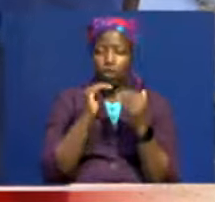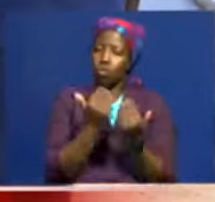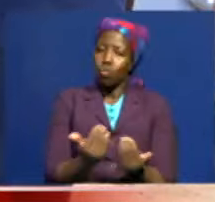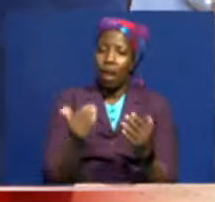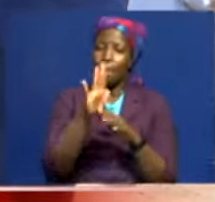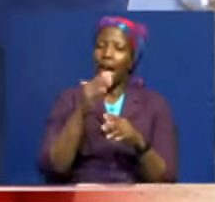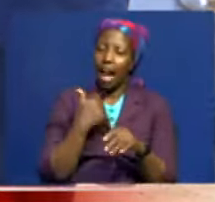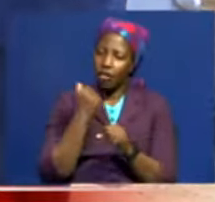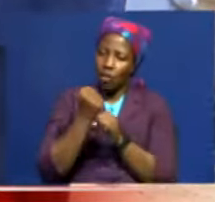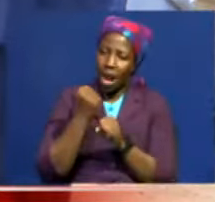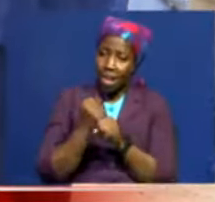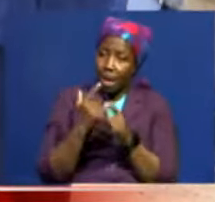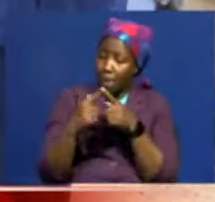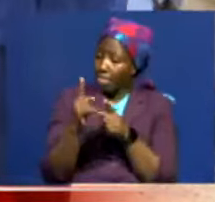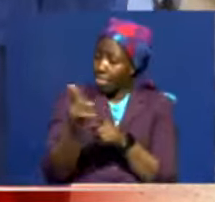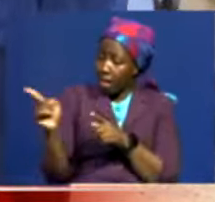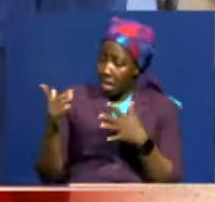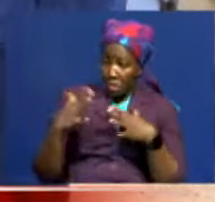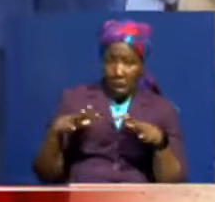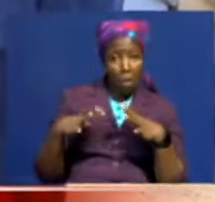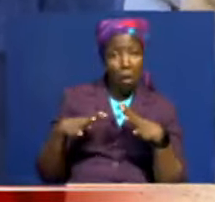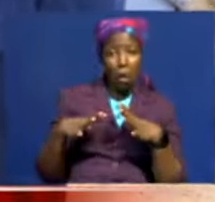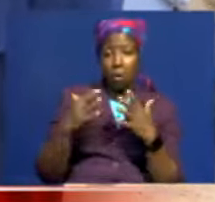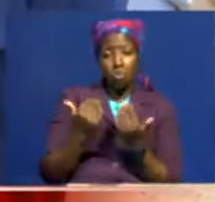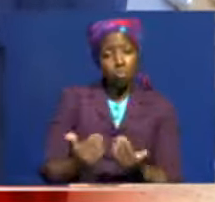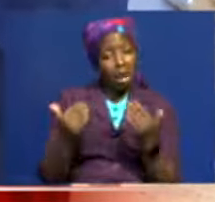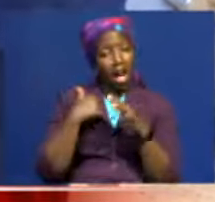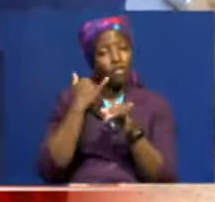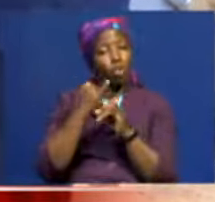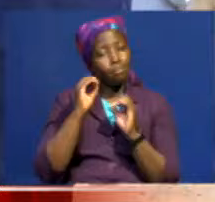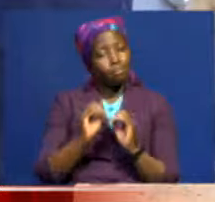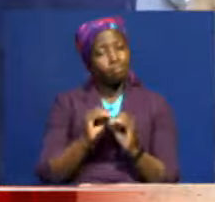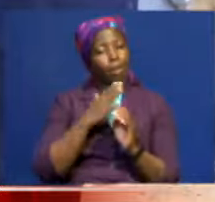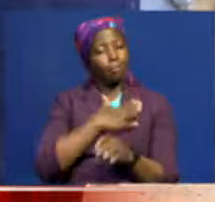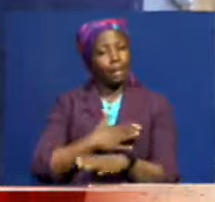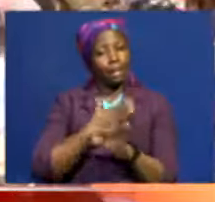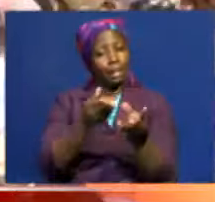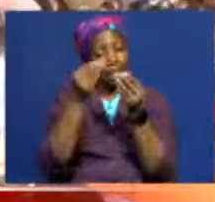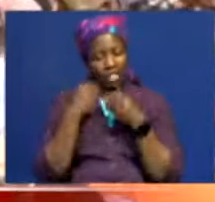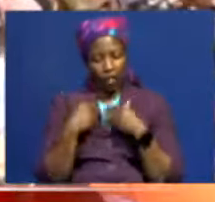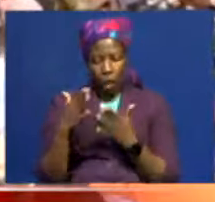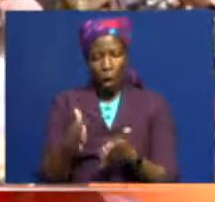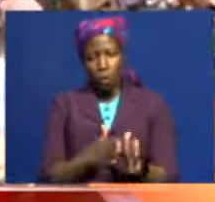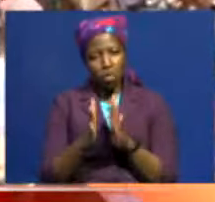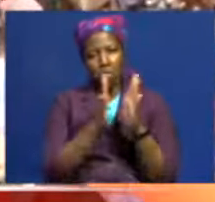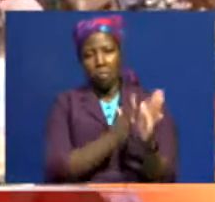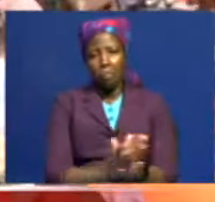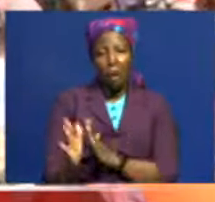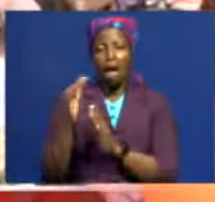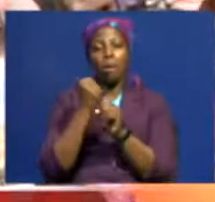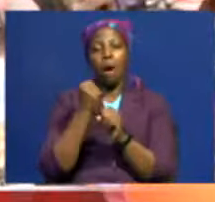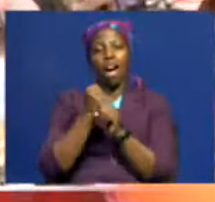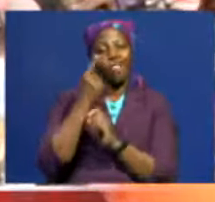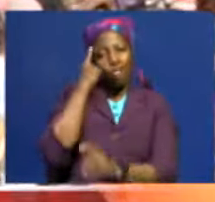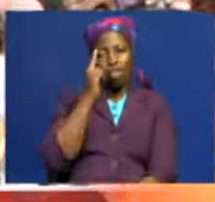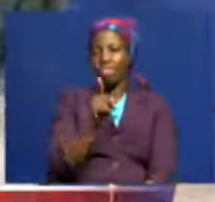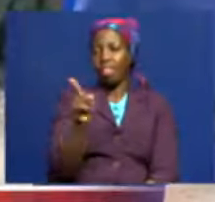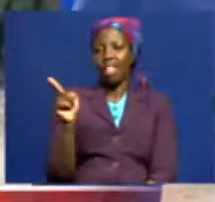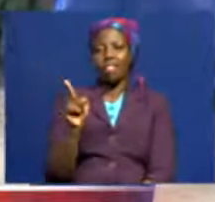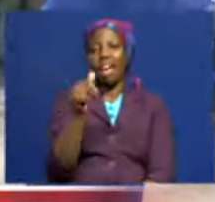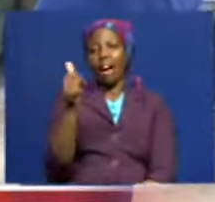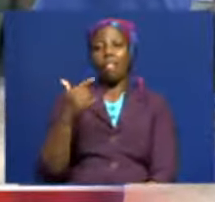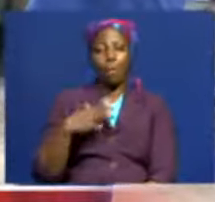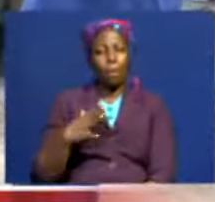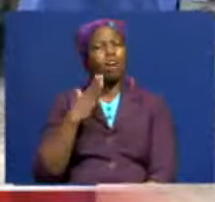watoto wa ha watu hawana kazi taali mupe nafasi tange ajira ya hawa mimi nataka niwa nyi watu hapa kwa